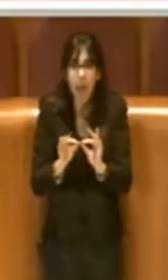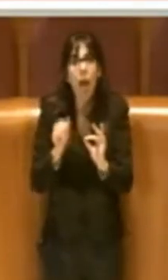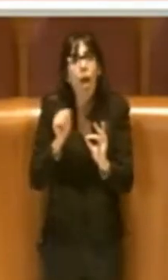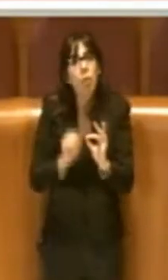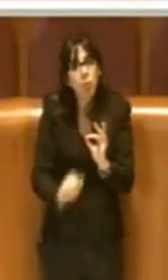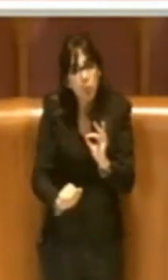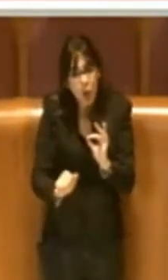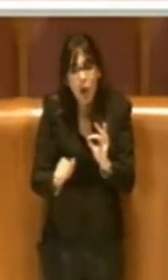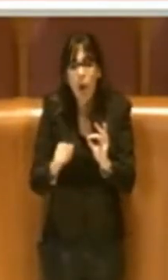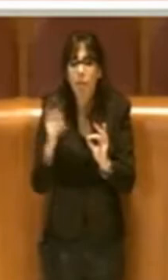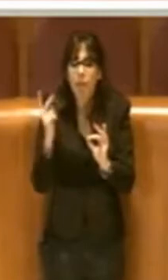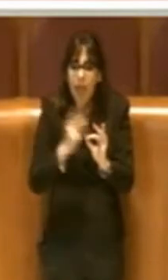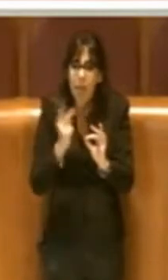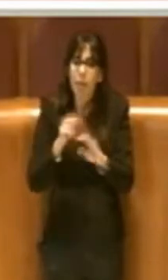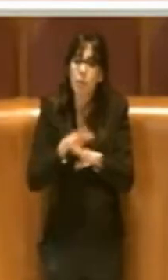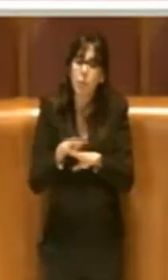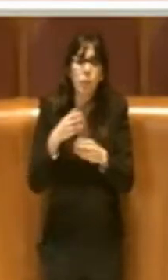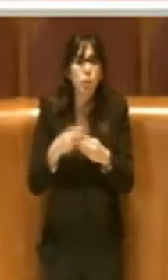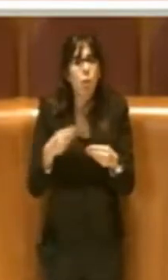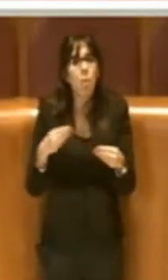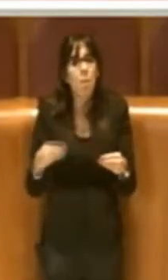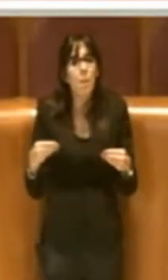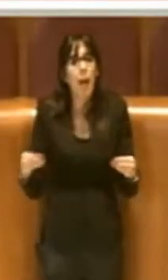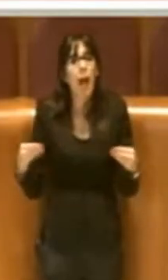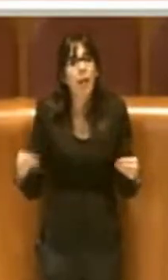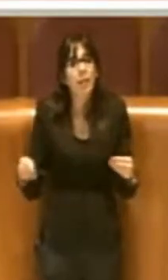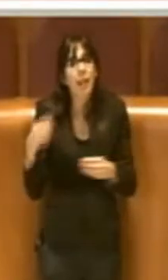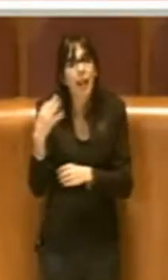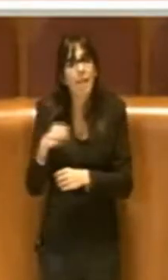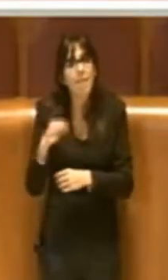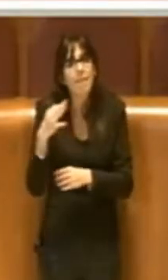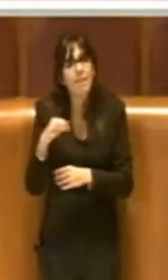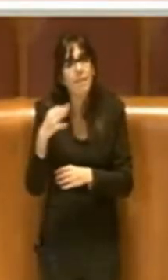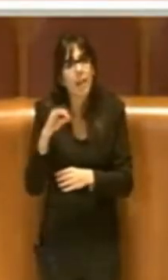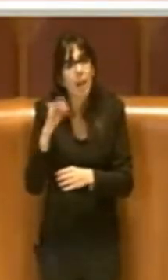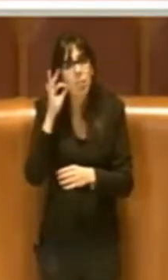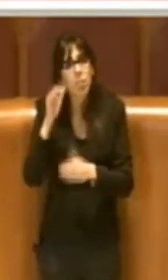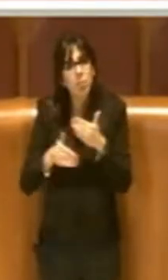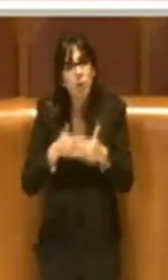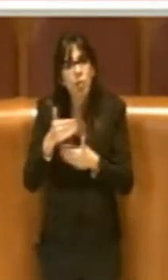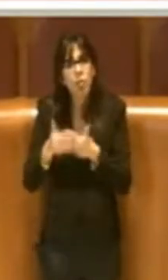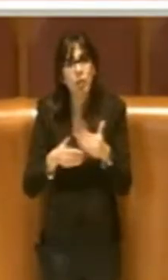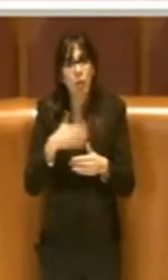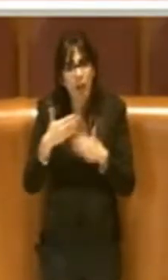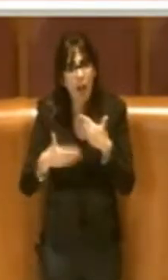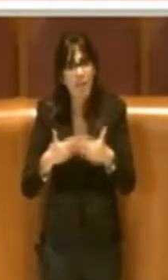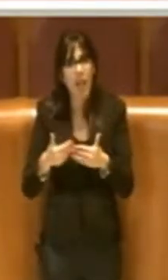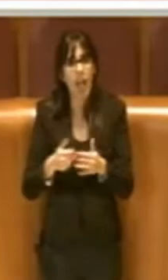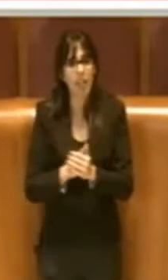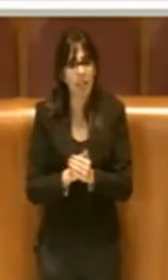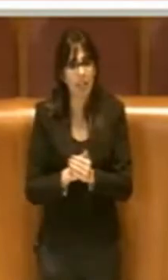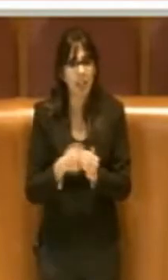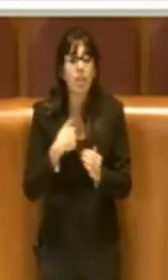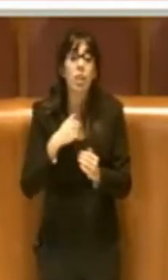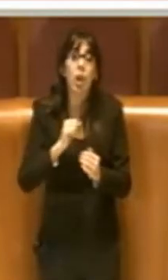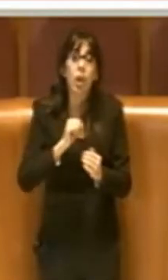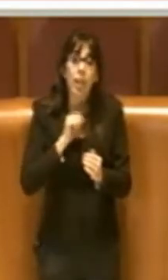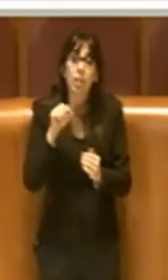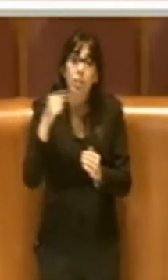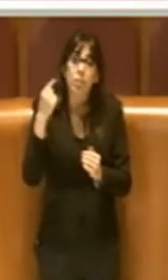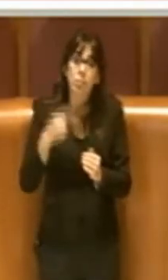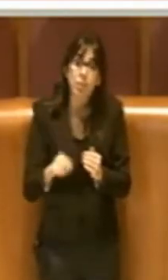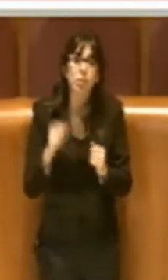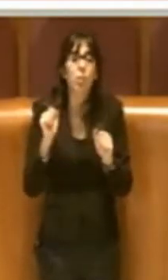strumenti innovativi che ci sono per far sì che questo meccanismo possa funzionare. Io credo che questo possa essere